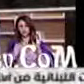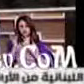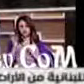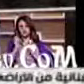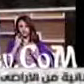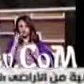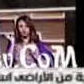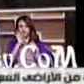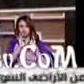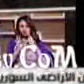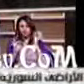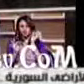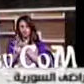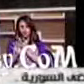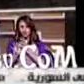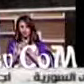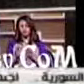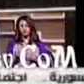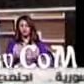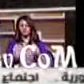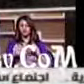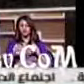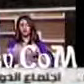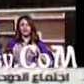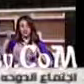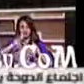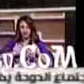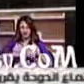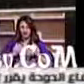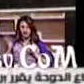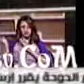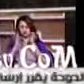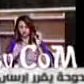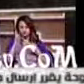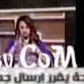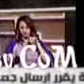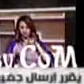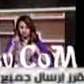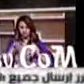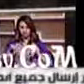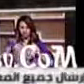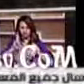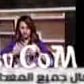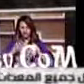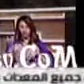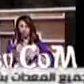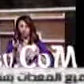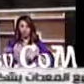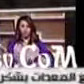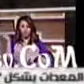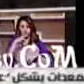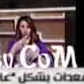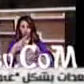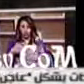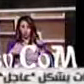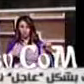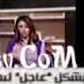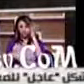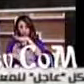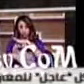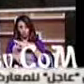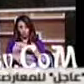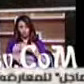لكن اللي حصل بعد كده انعود التجمع مره اخرى وتشابك الطرفين مع بعض عن طريق رشق بالحجاره يمكن احنا وحضرتك